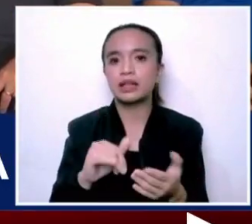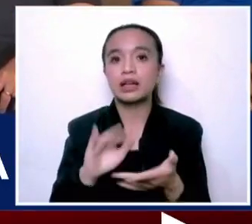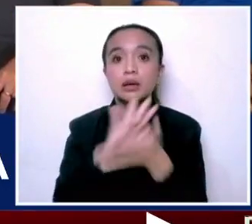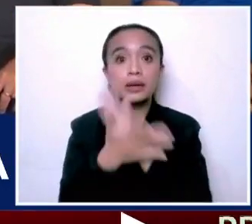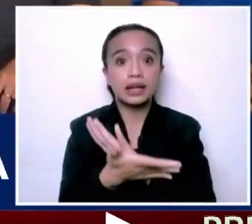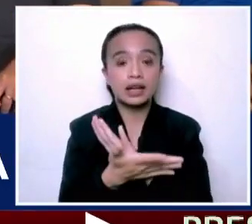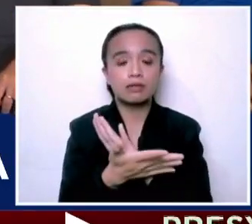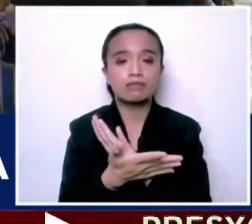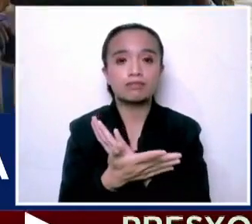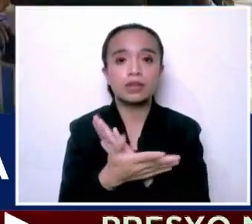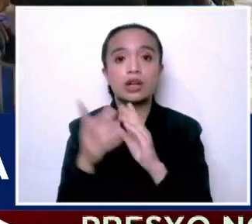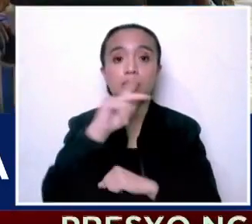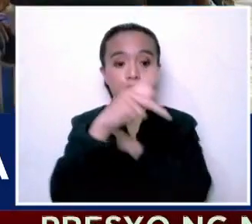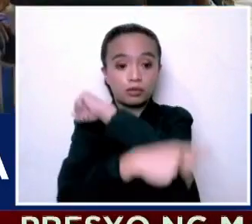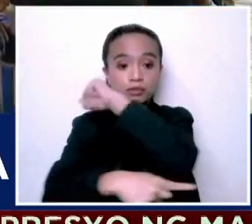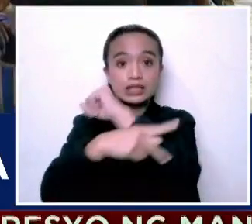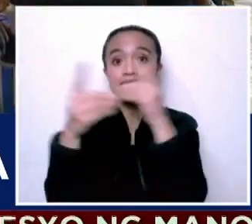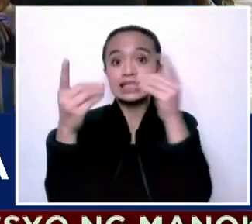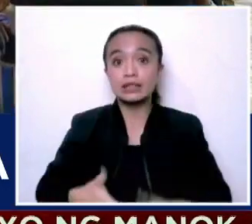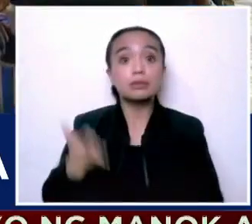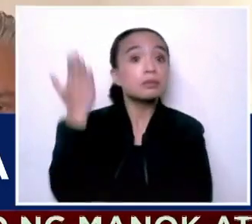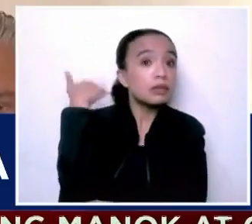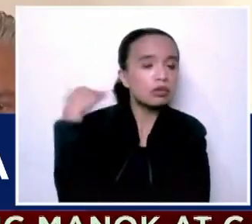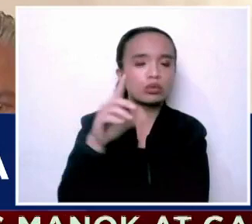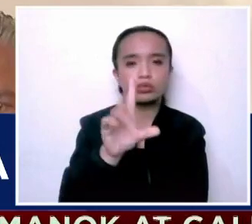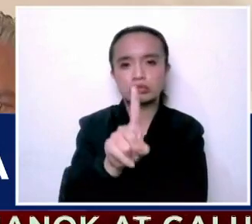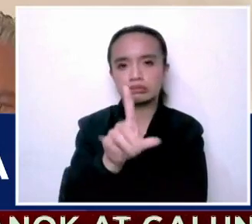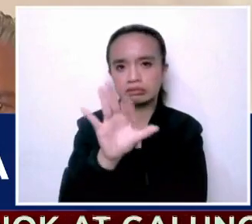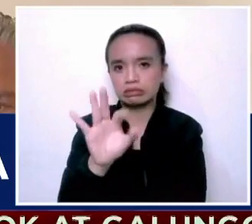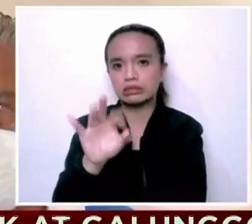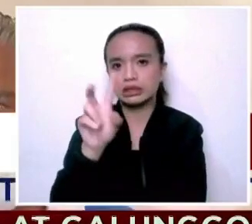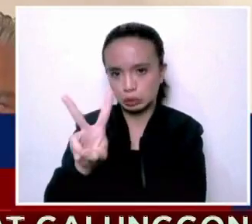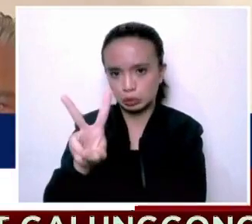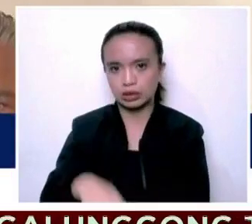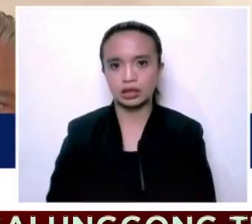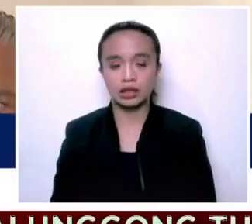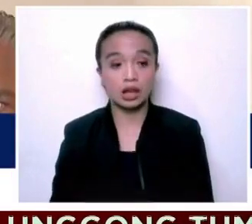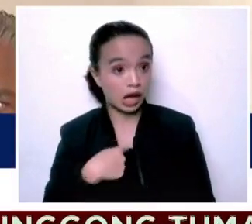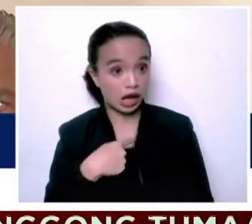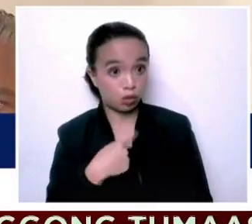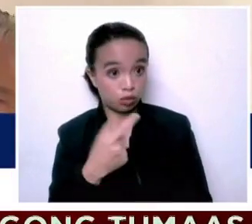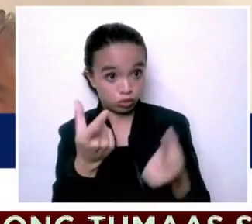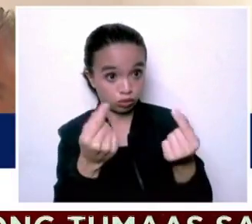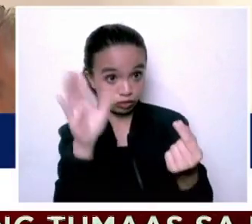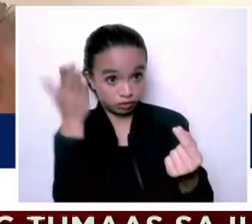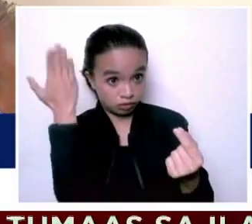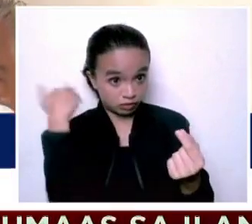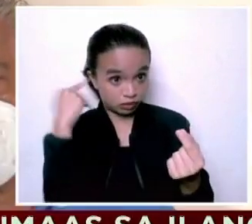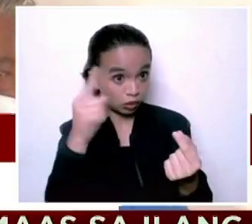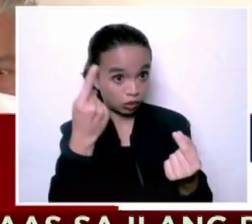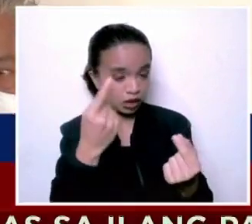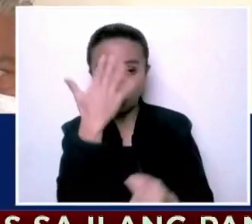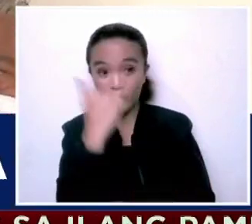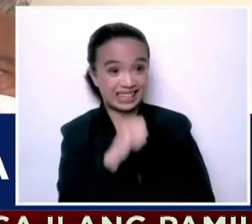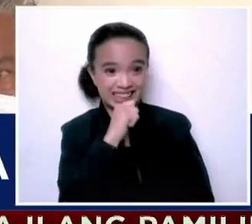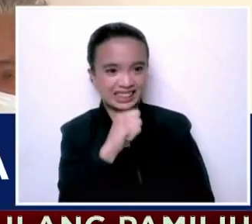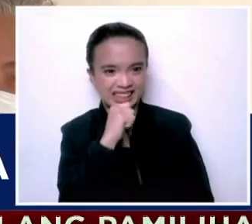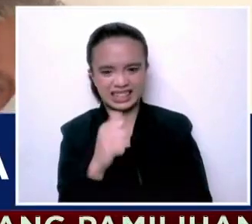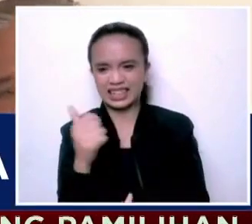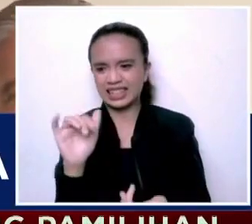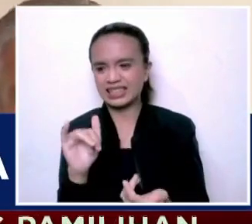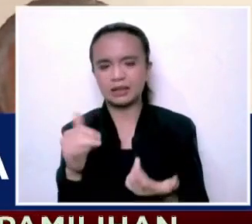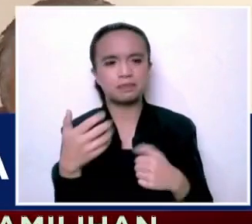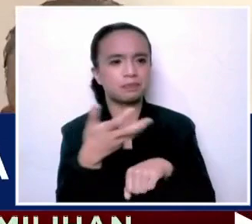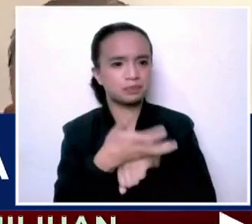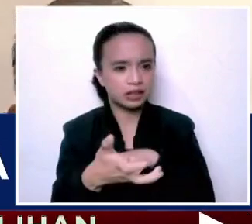Provincial Director sa Laguna noong 1992. Ang una ko pong ginawa noon para hindi ako matukso, yung